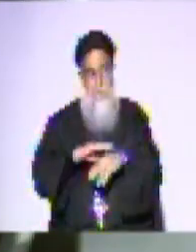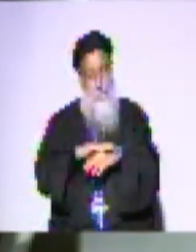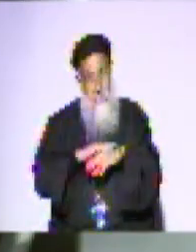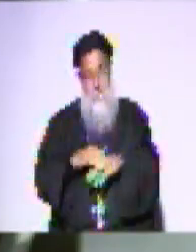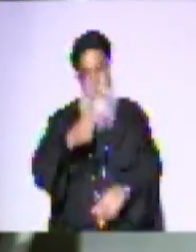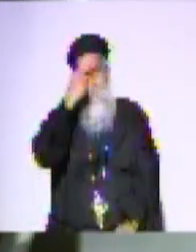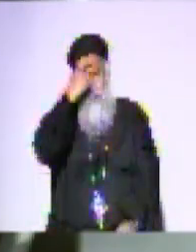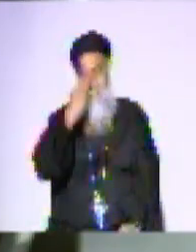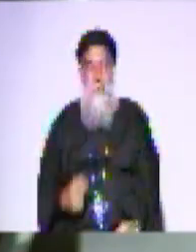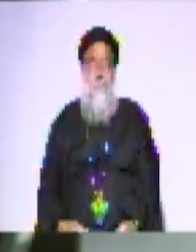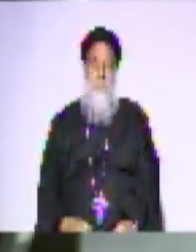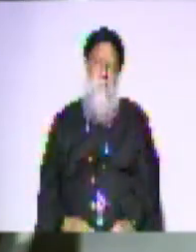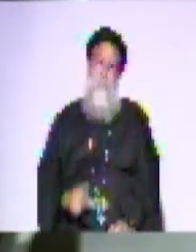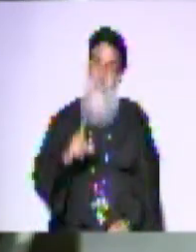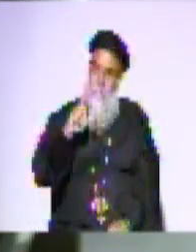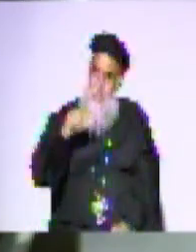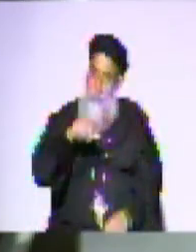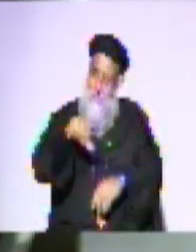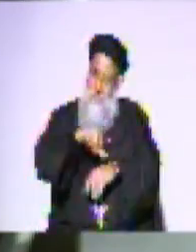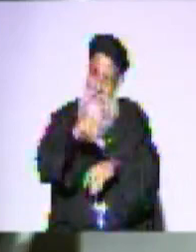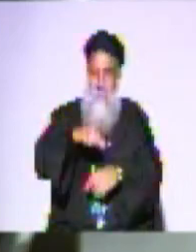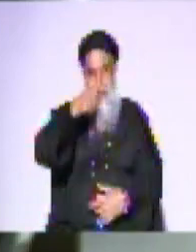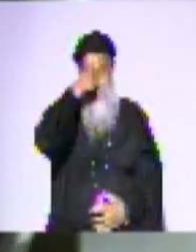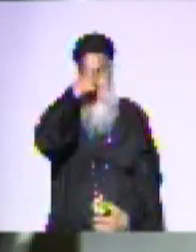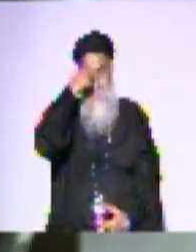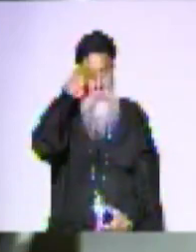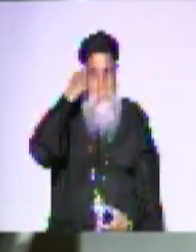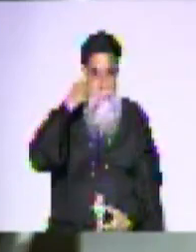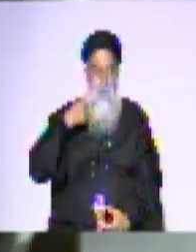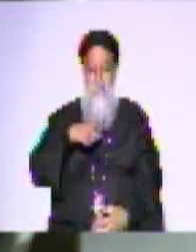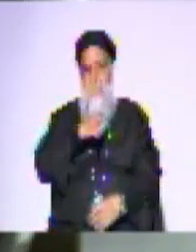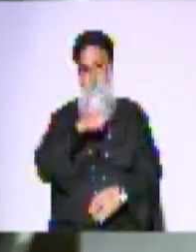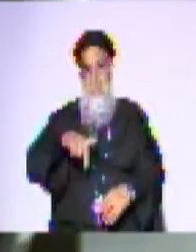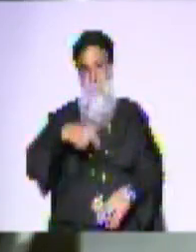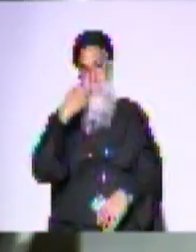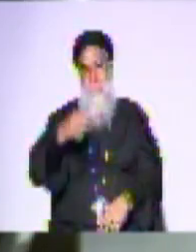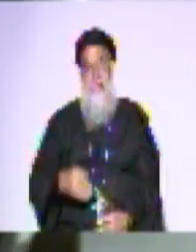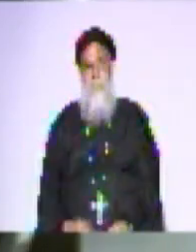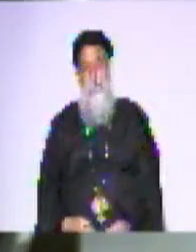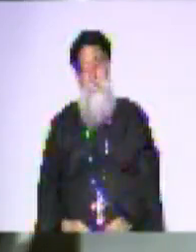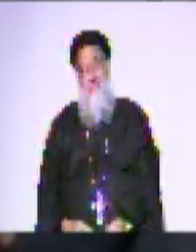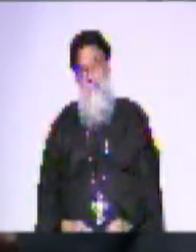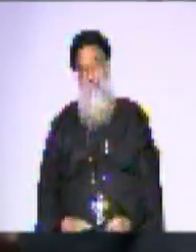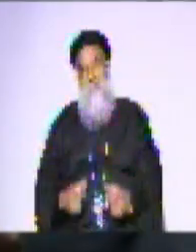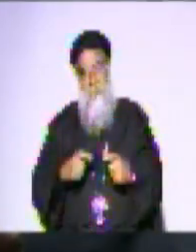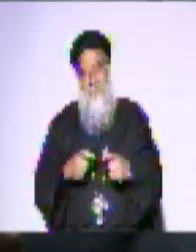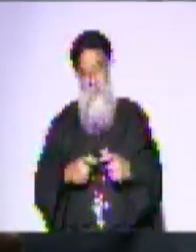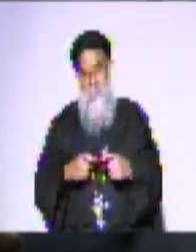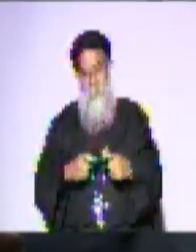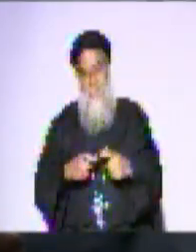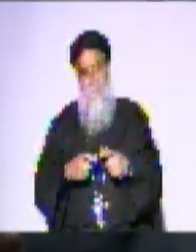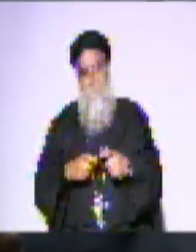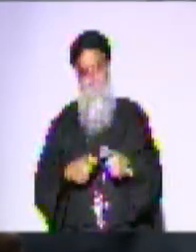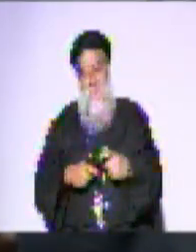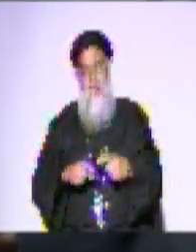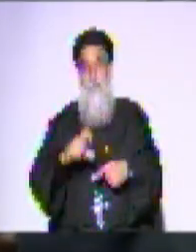المرضى، زيت الميرون برضو، وهكذا يعني القربانة وعصير الكرم،